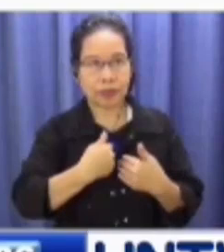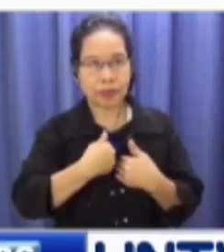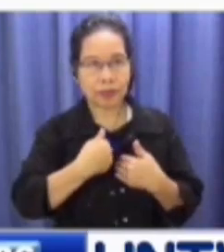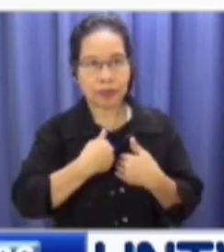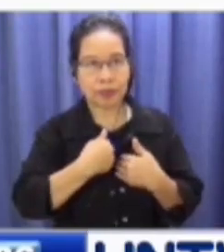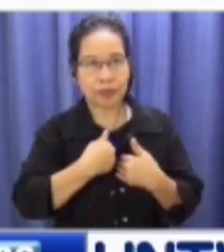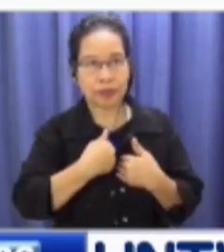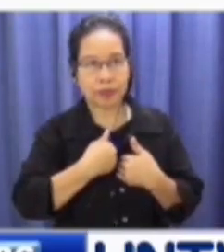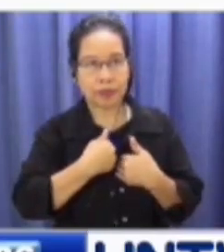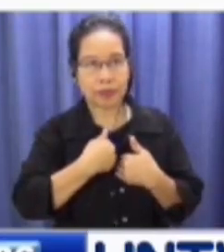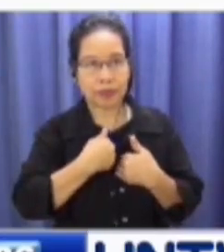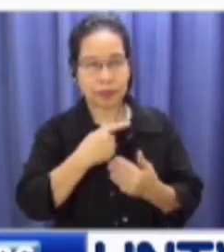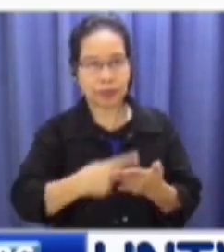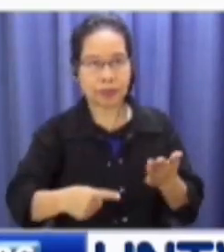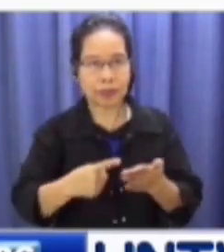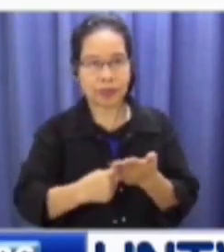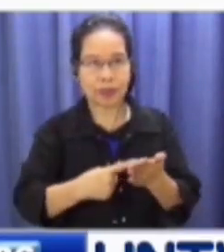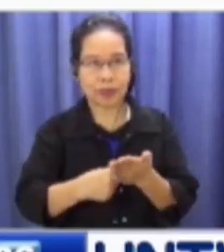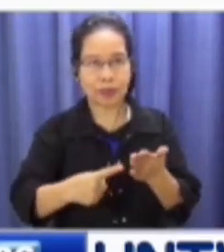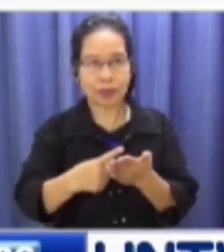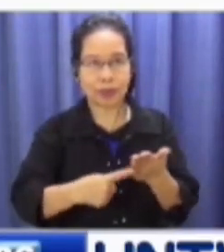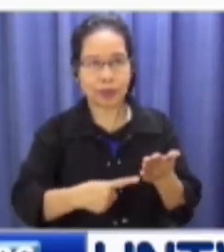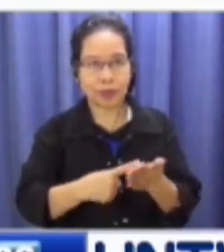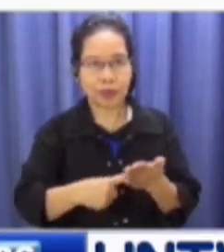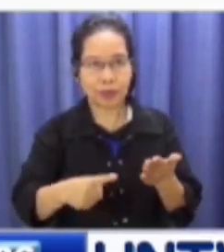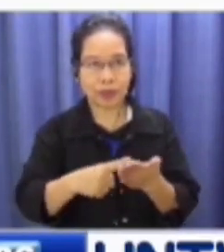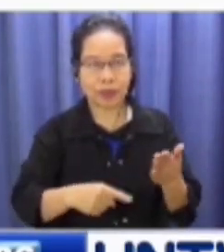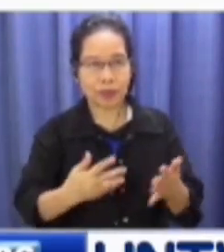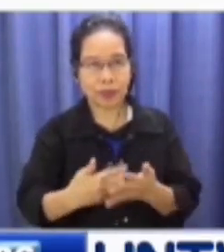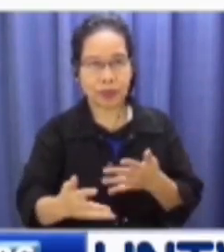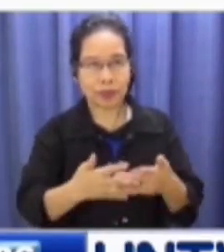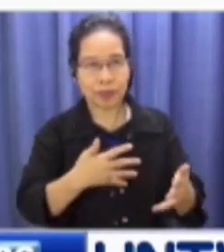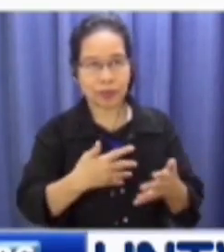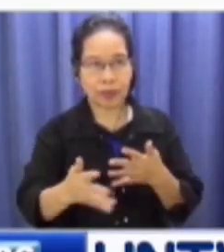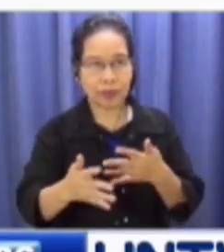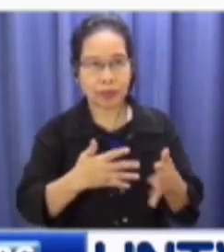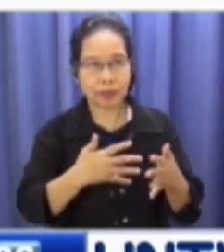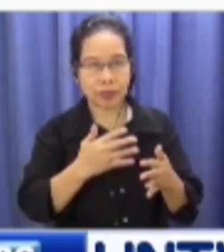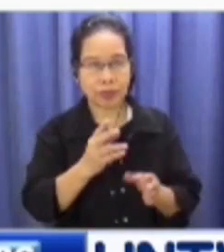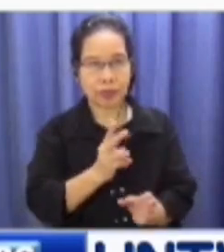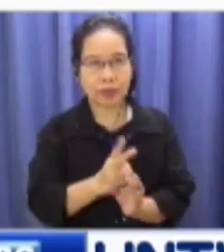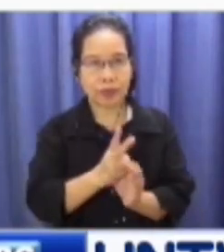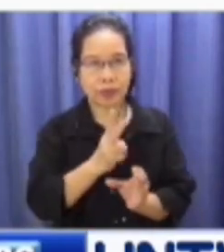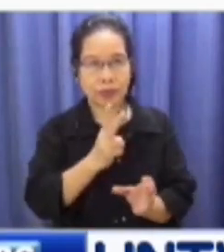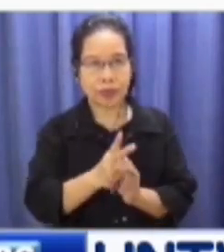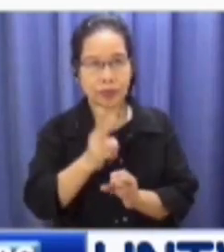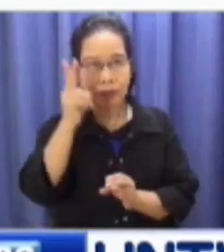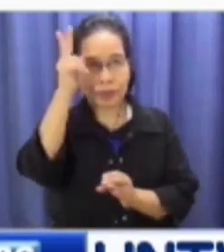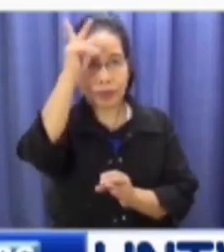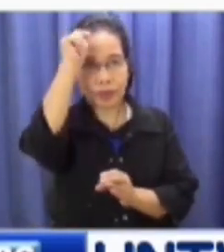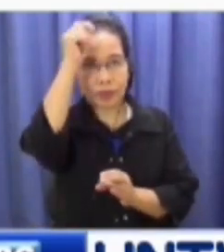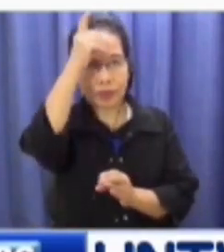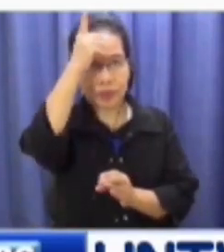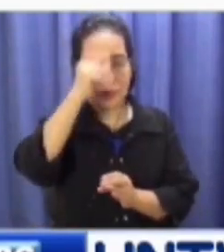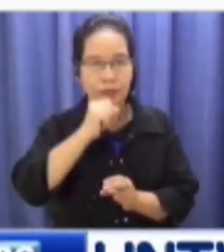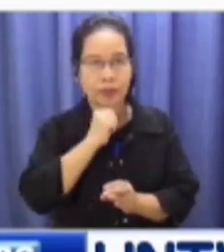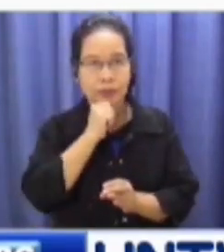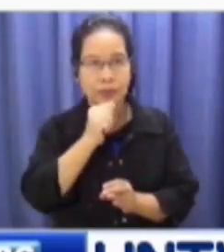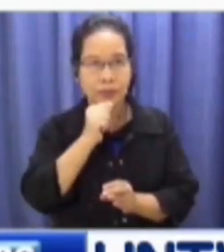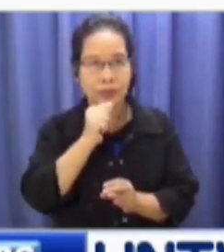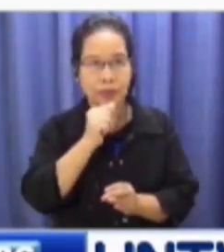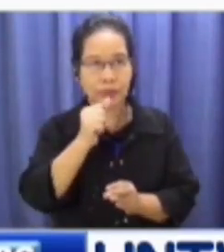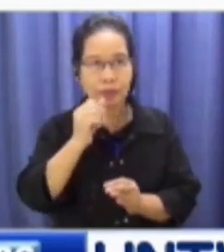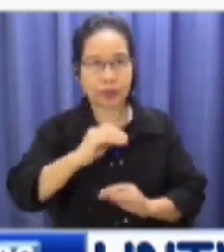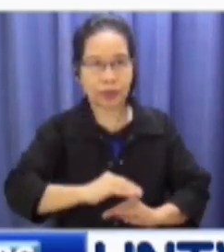doon talaga ako na-criticize, no. With regards to the public utility vehicles, Kuya Daniel, hindi pa ho sila covered